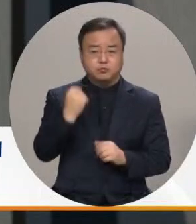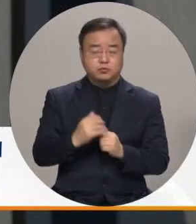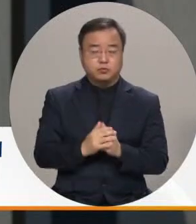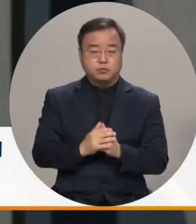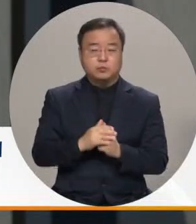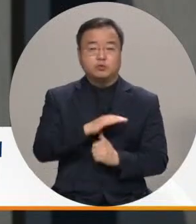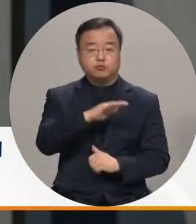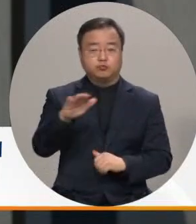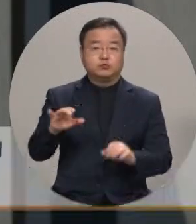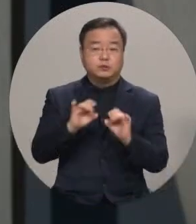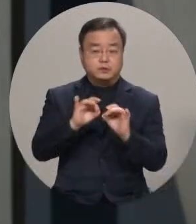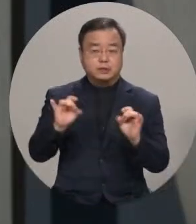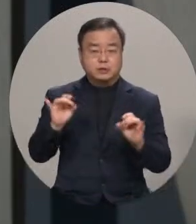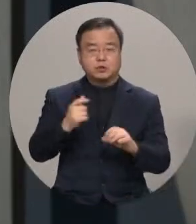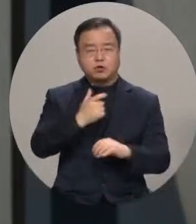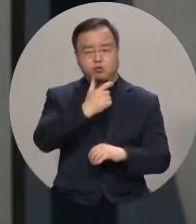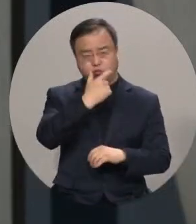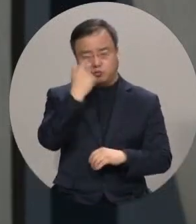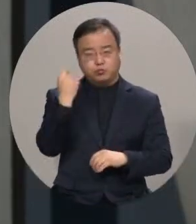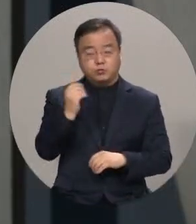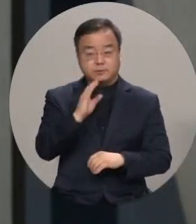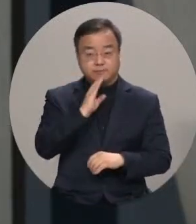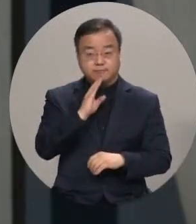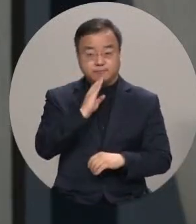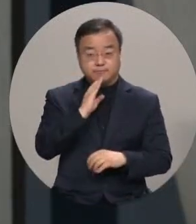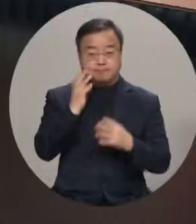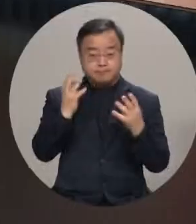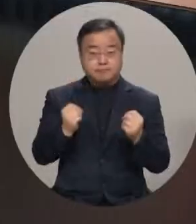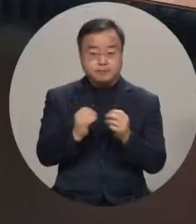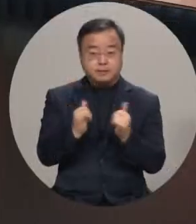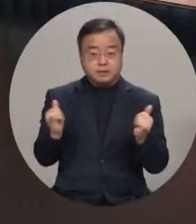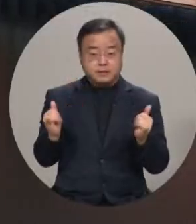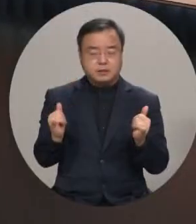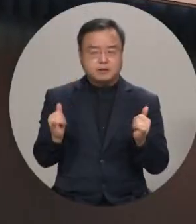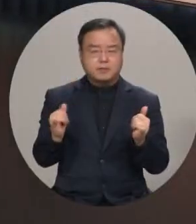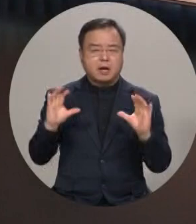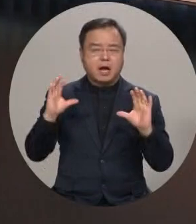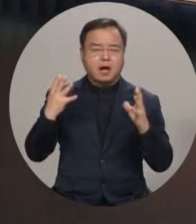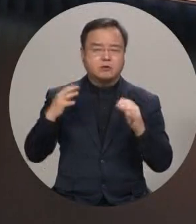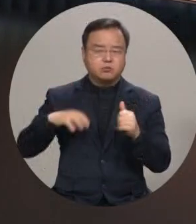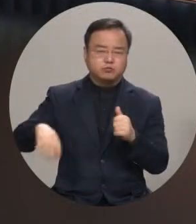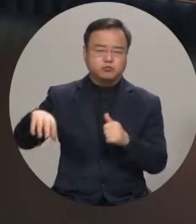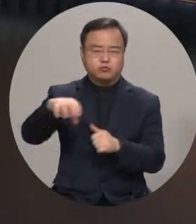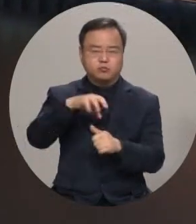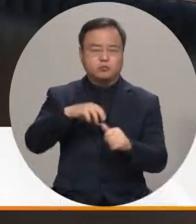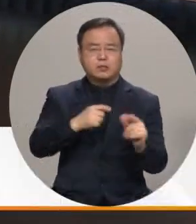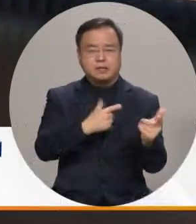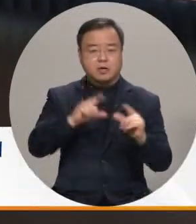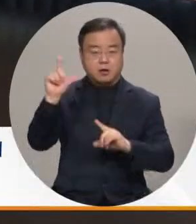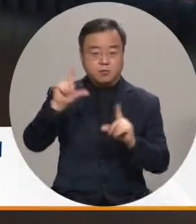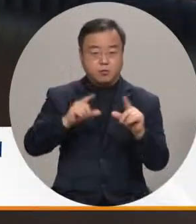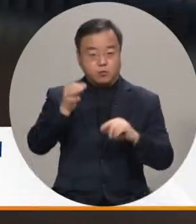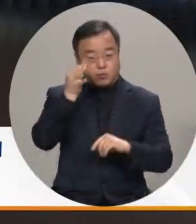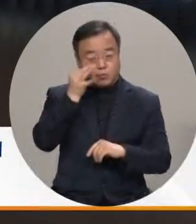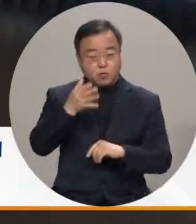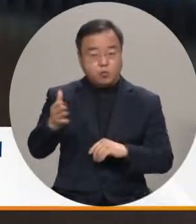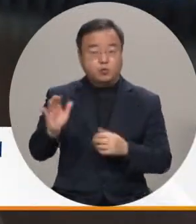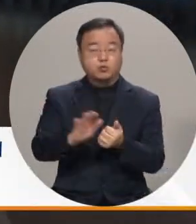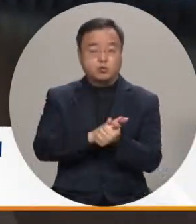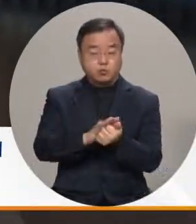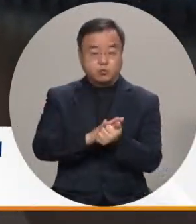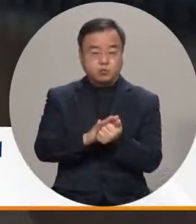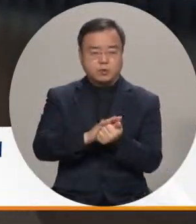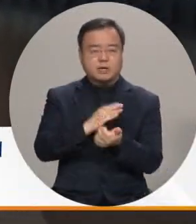각자도 좀 부족함이 많은 사람들이기 때문에 그래서 아이 주변에 다양한 모습을 보여주고 봐주는 다양한